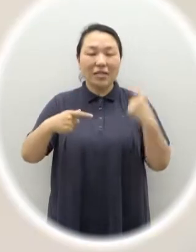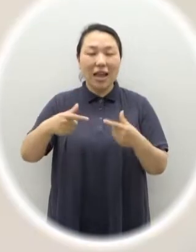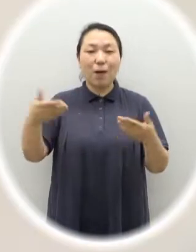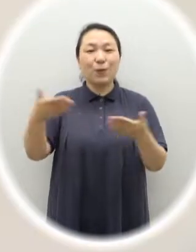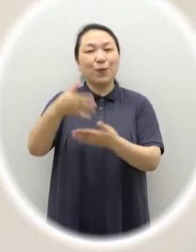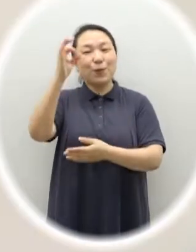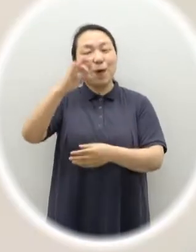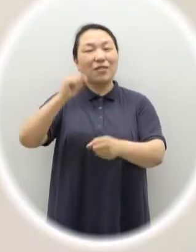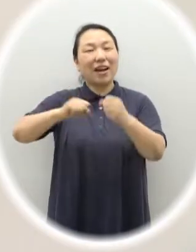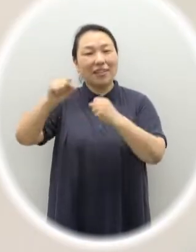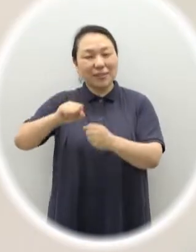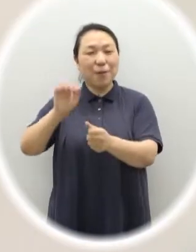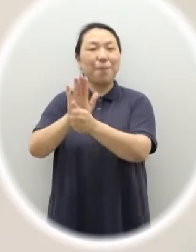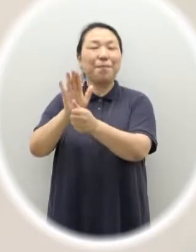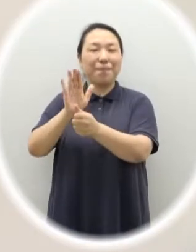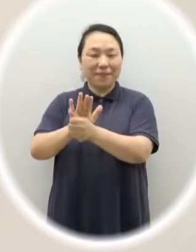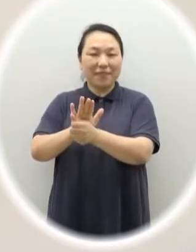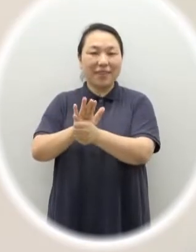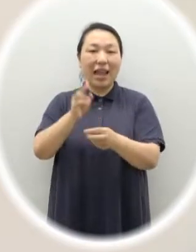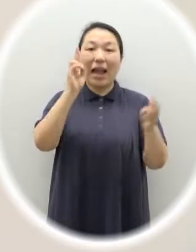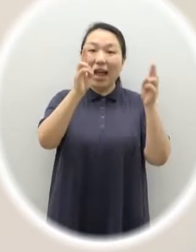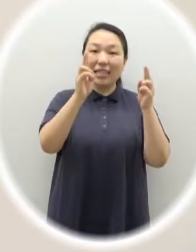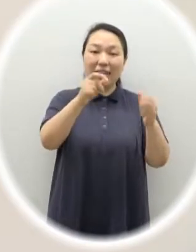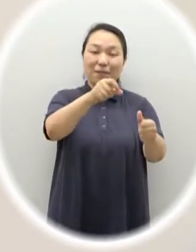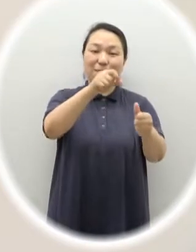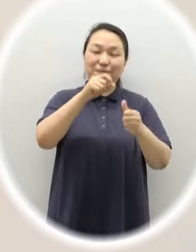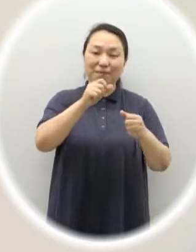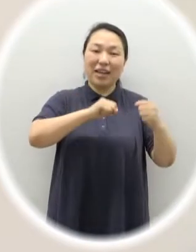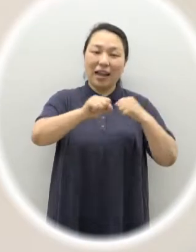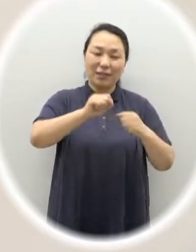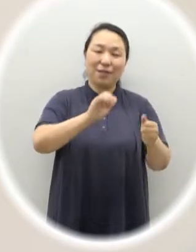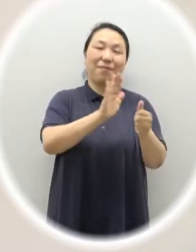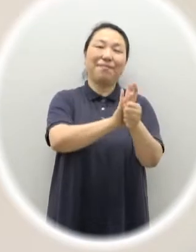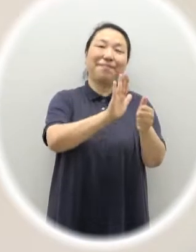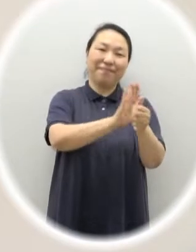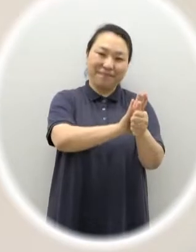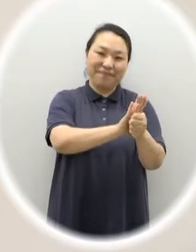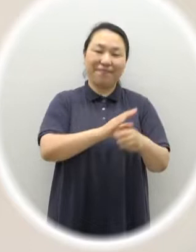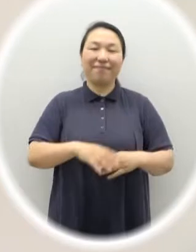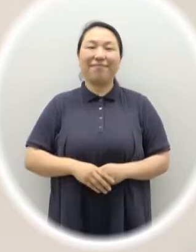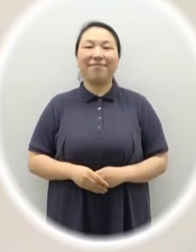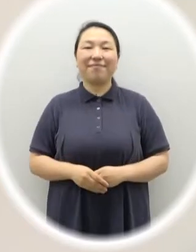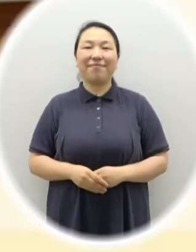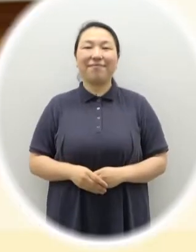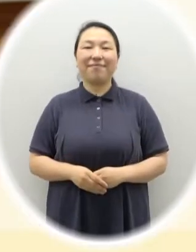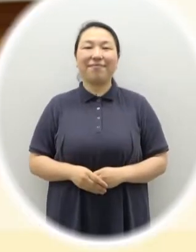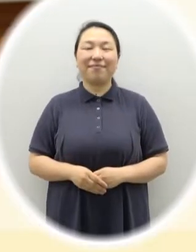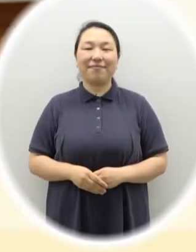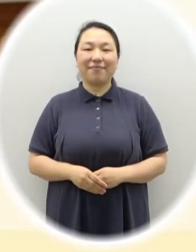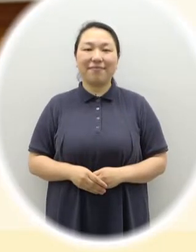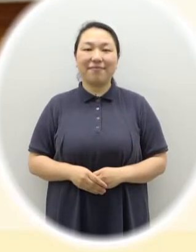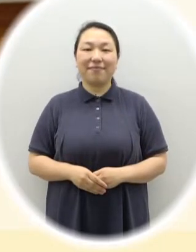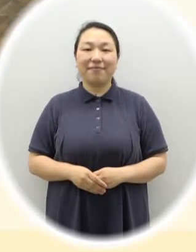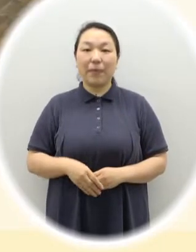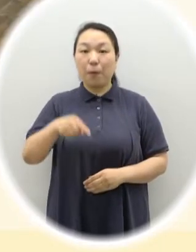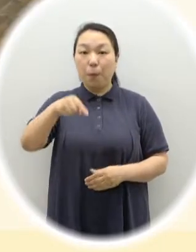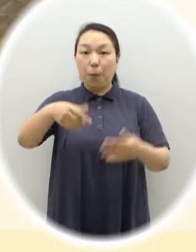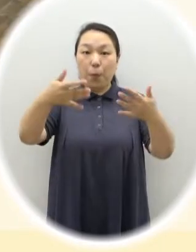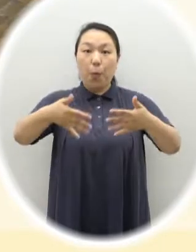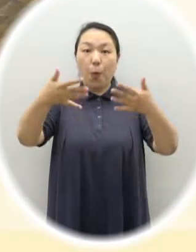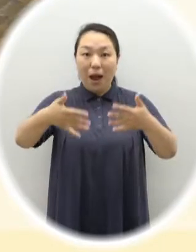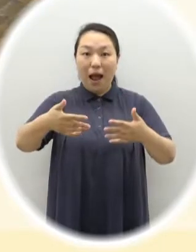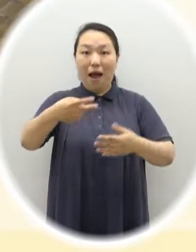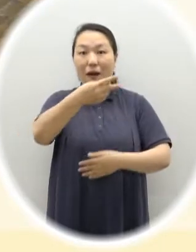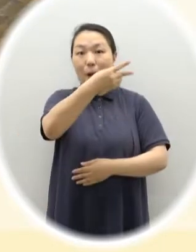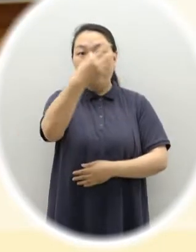動および地元企業の採用活動のサポートを行うものです。 この授業で PR 動画